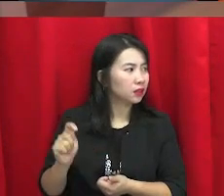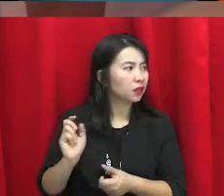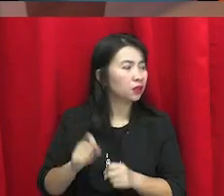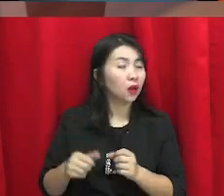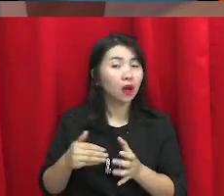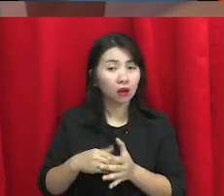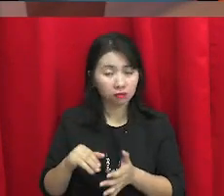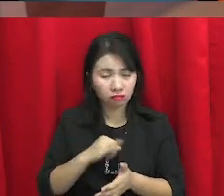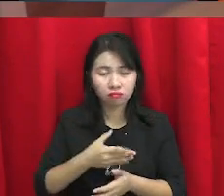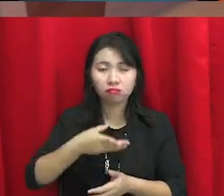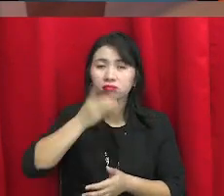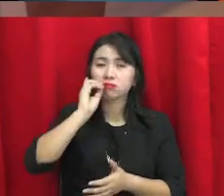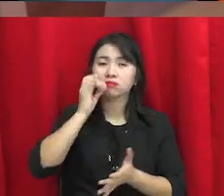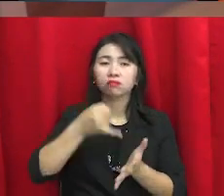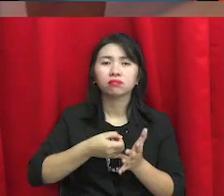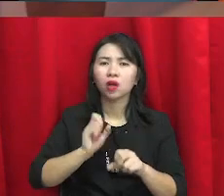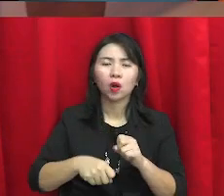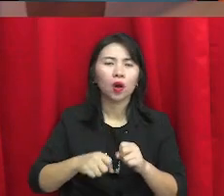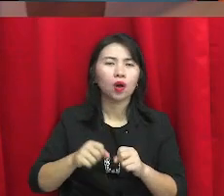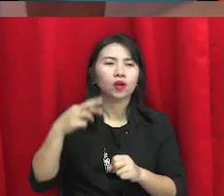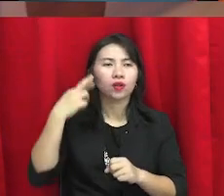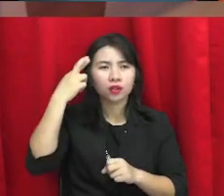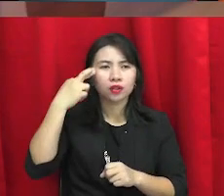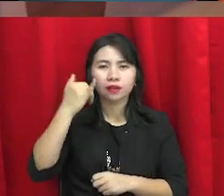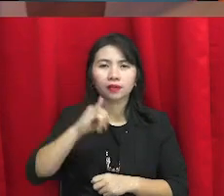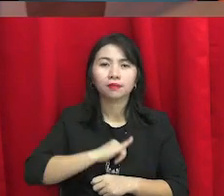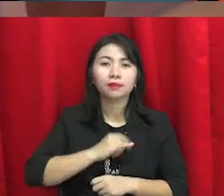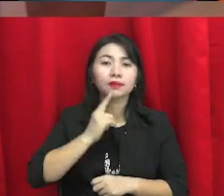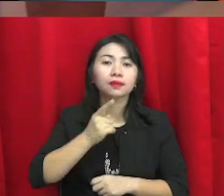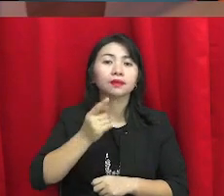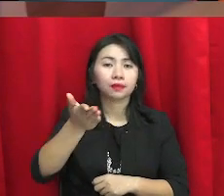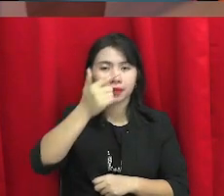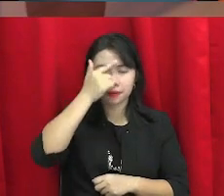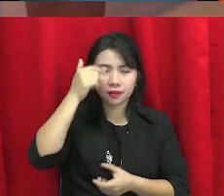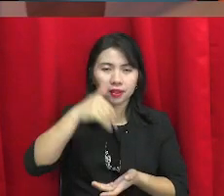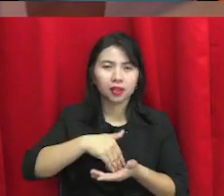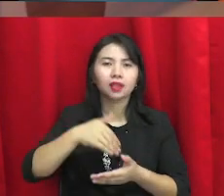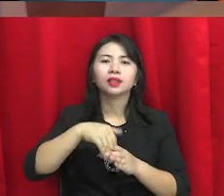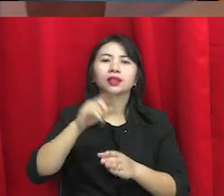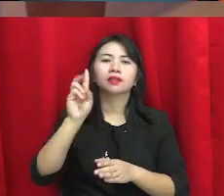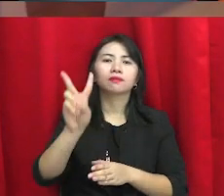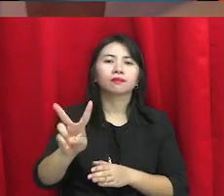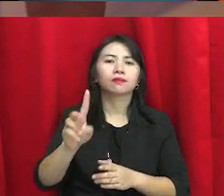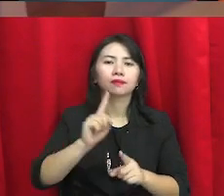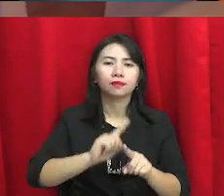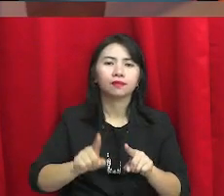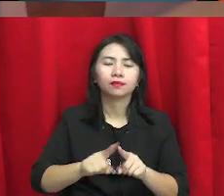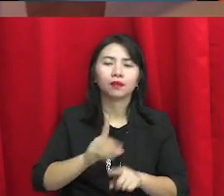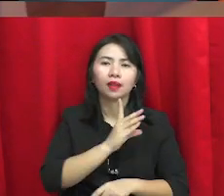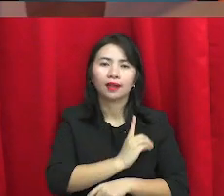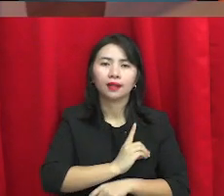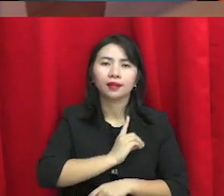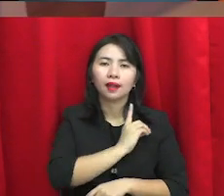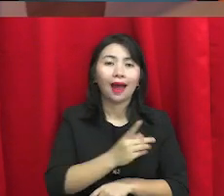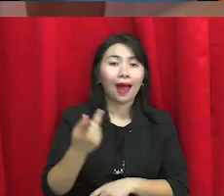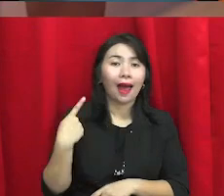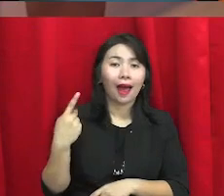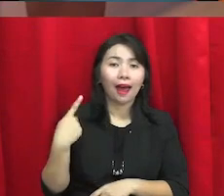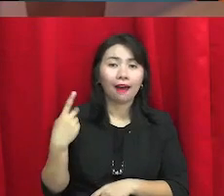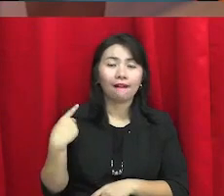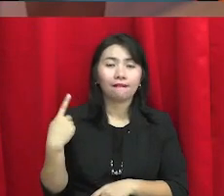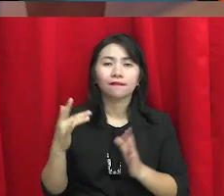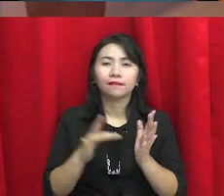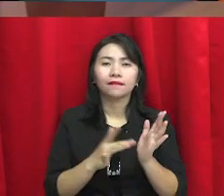it. You see? So kaya ako sinasabi sa inyo yan, in these two different desires, merong isang pantapos ang Panginoon Hesus Kristo.